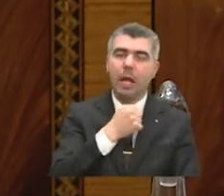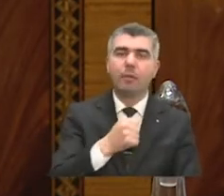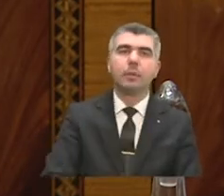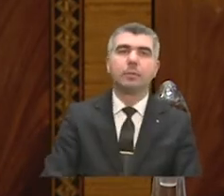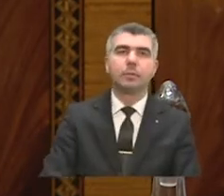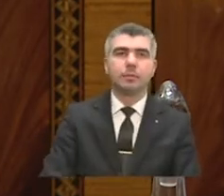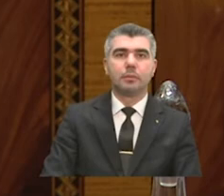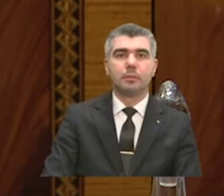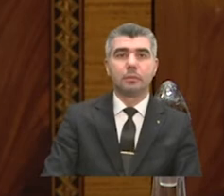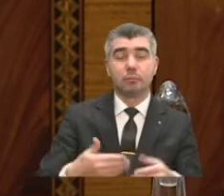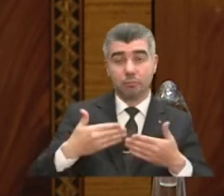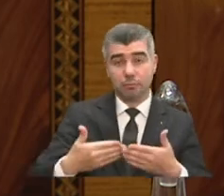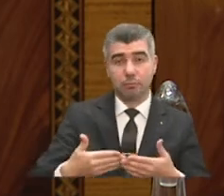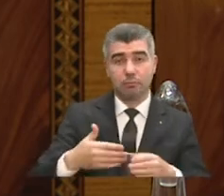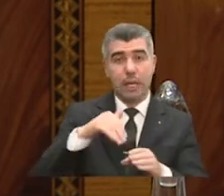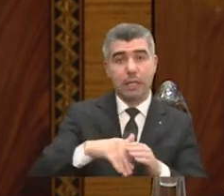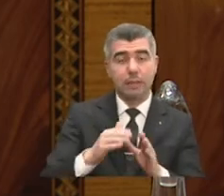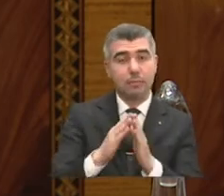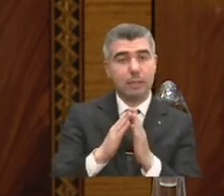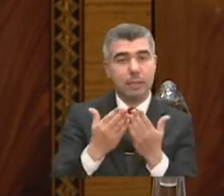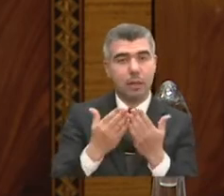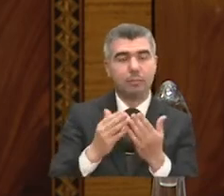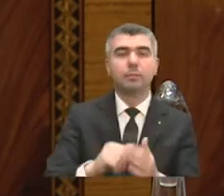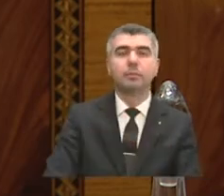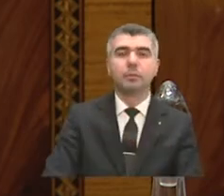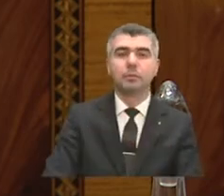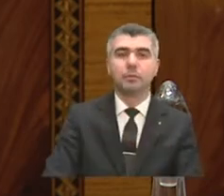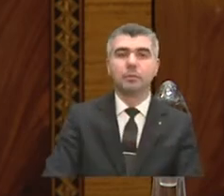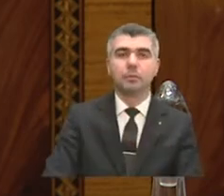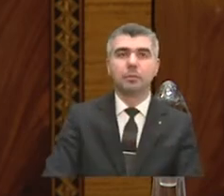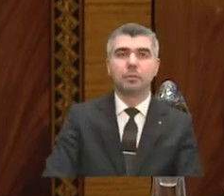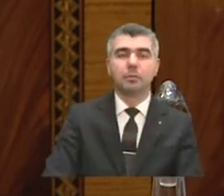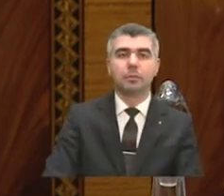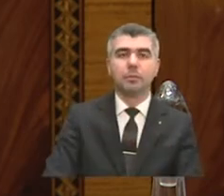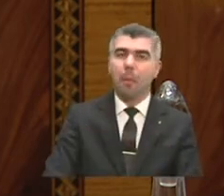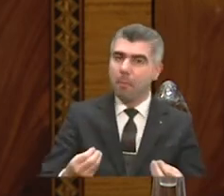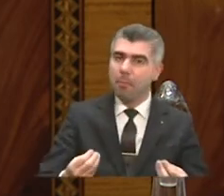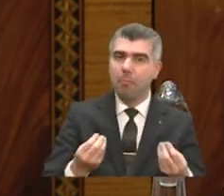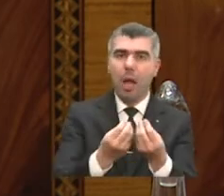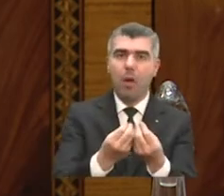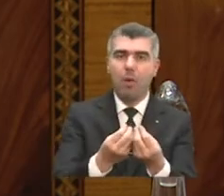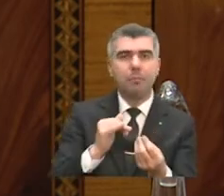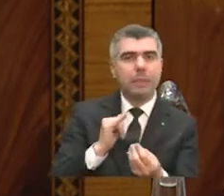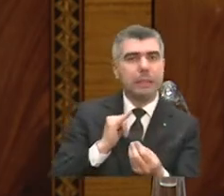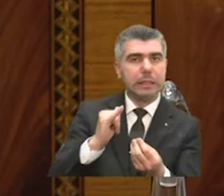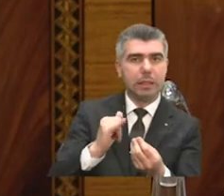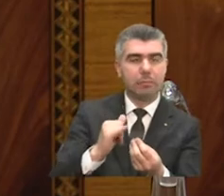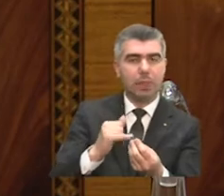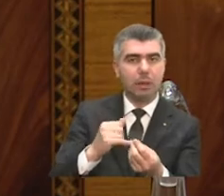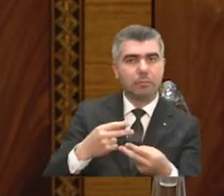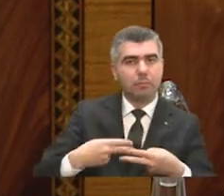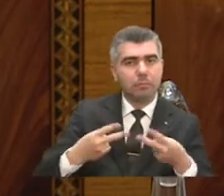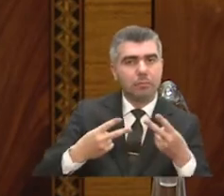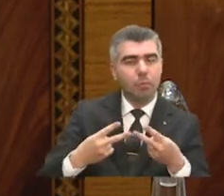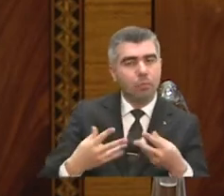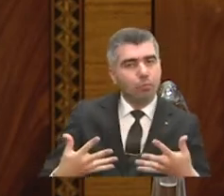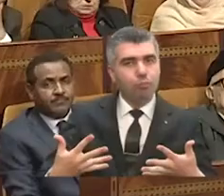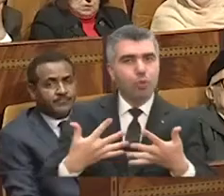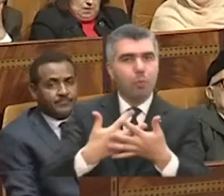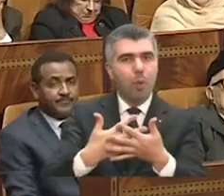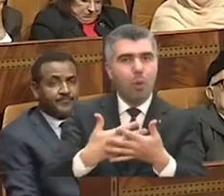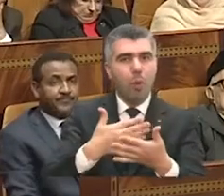mesdames et messieurs les représentants des médias, le groupe Taqaddum wal Ishtiraki, Progrès